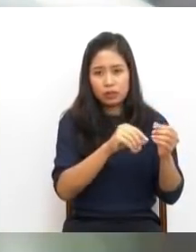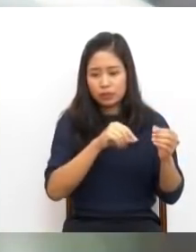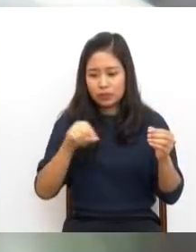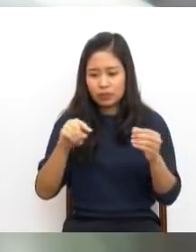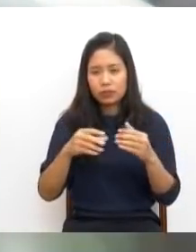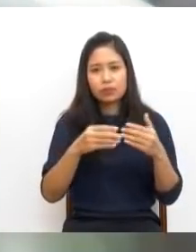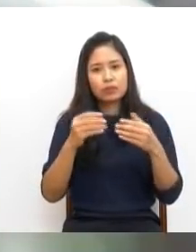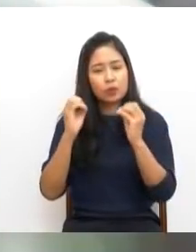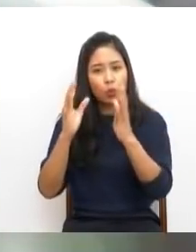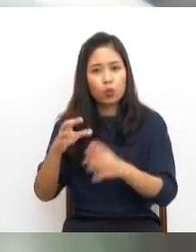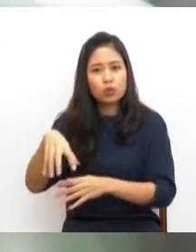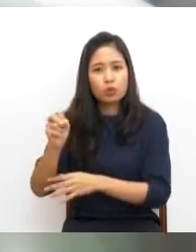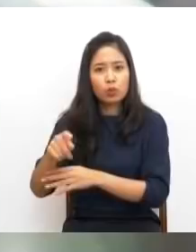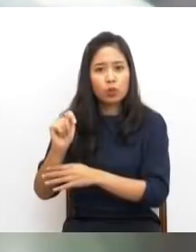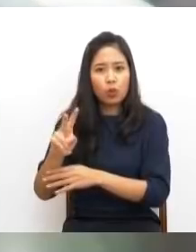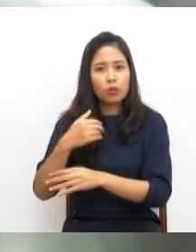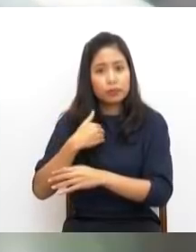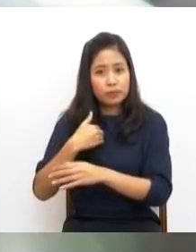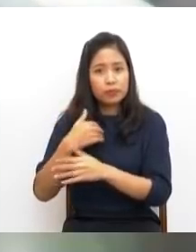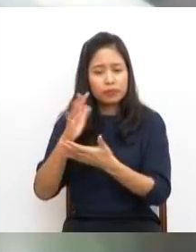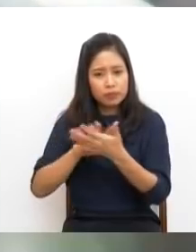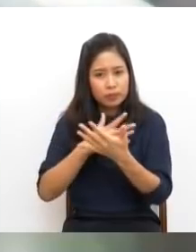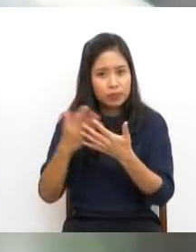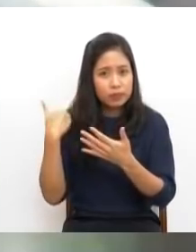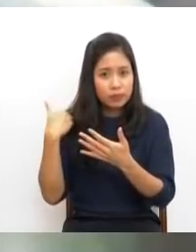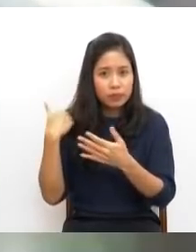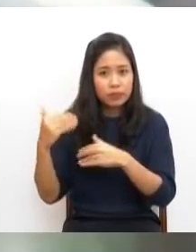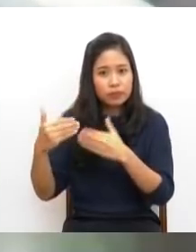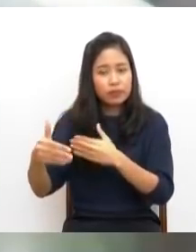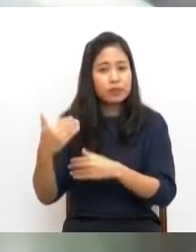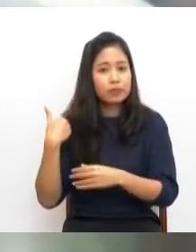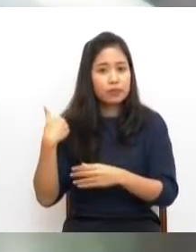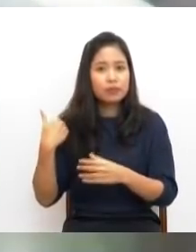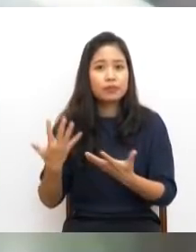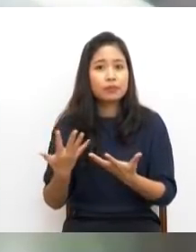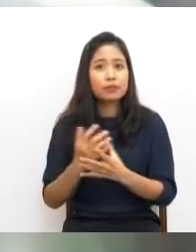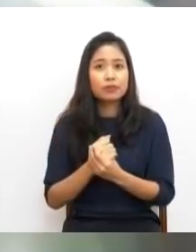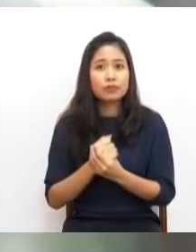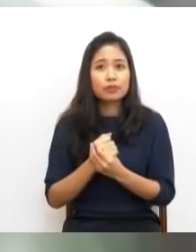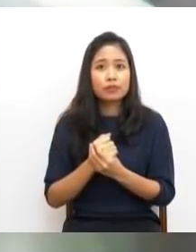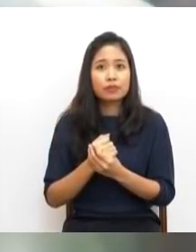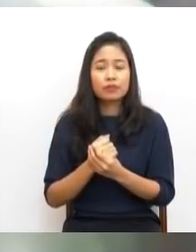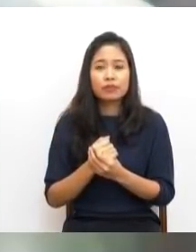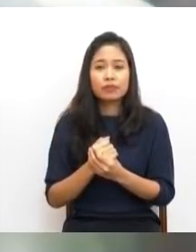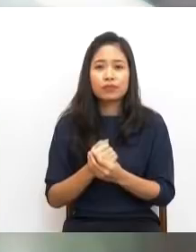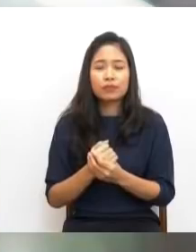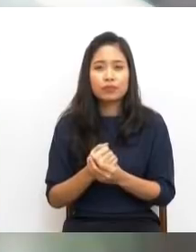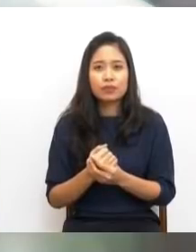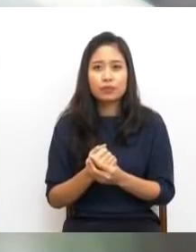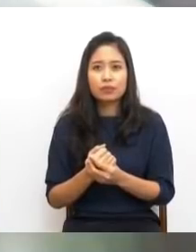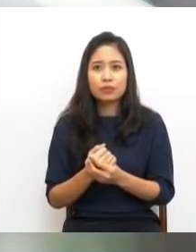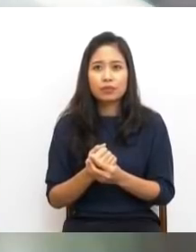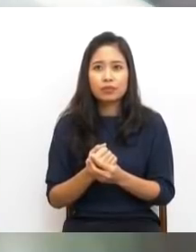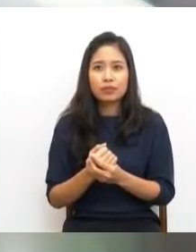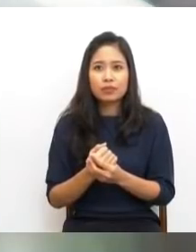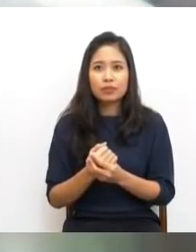ครูสปทหรือสื่อสารนิเทศเนี่ยเราได้วางแผนดำเนินการอย่างไรบ้างคะในปีใกล้นี้ค่ะ